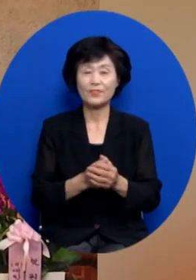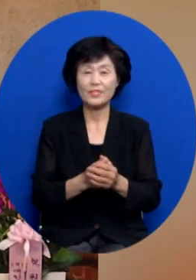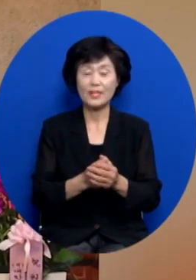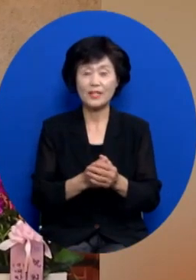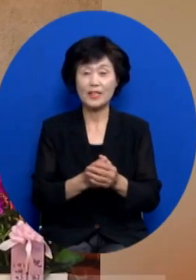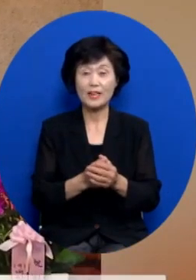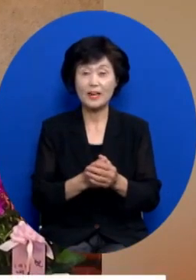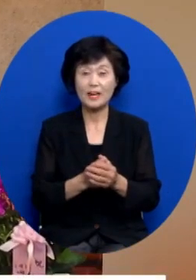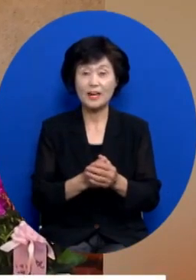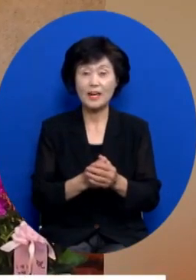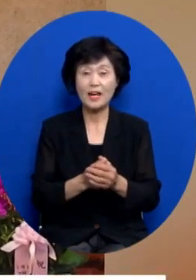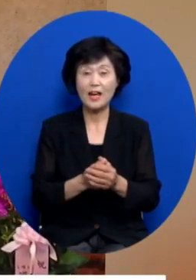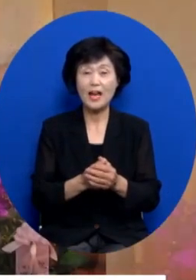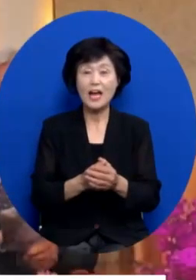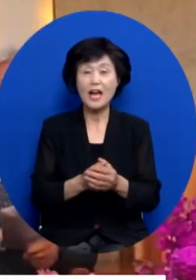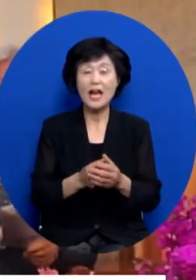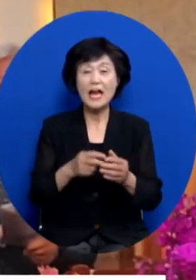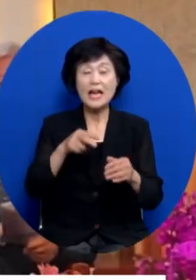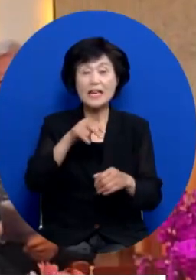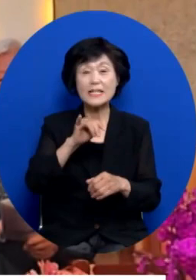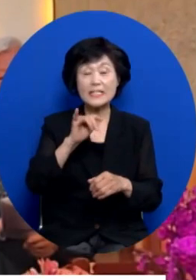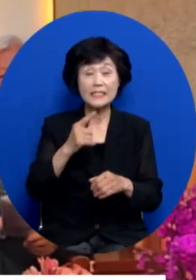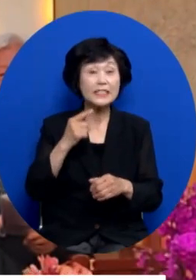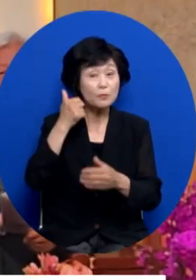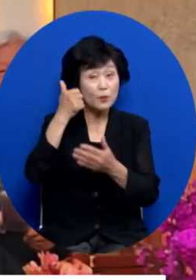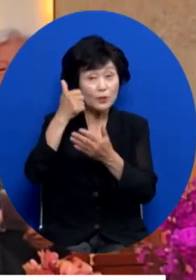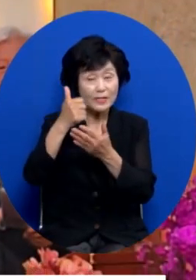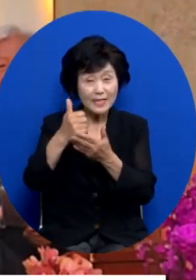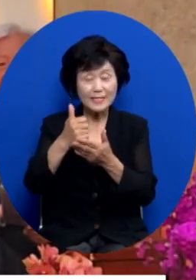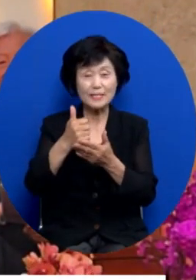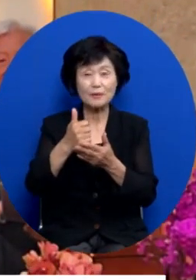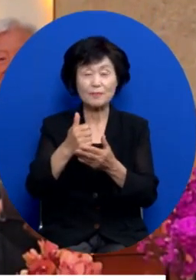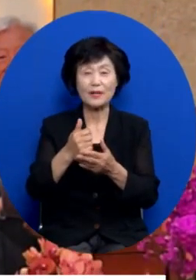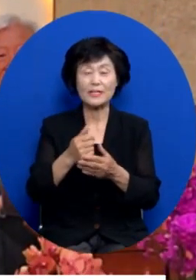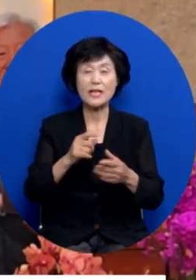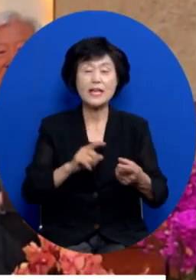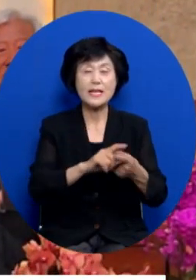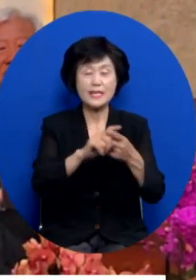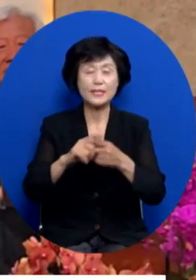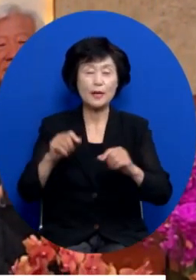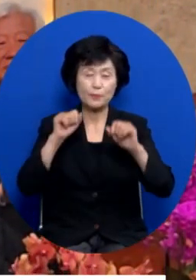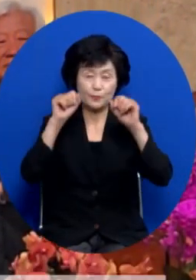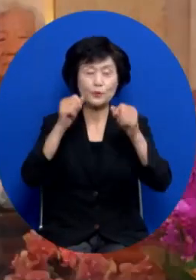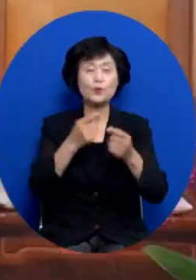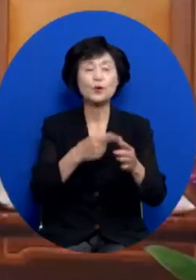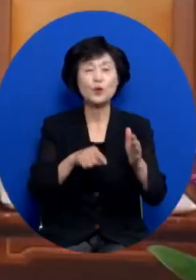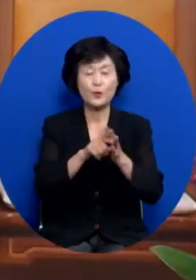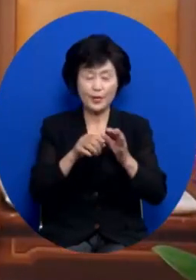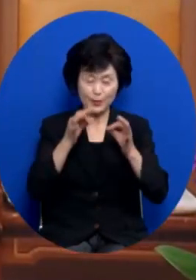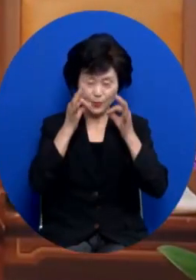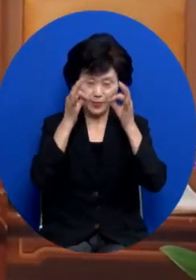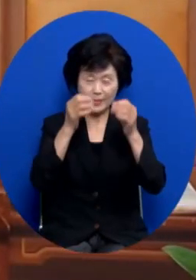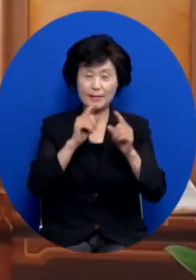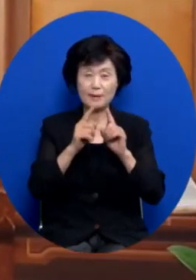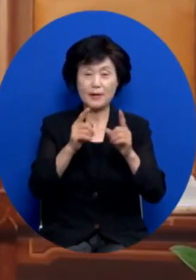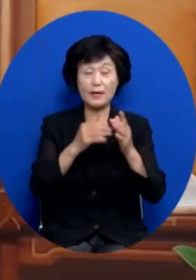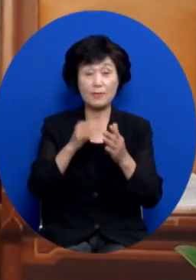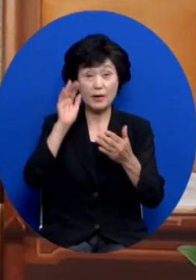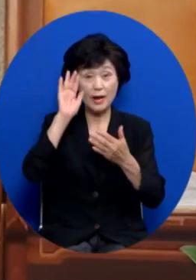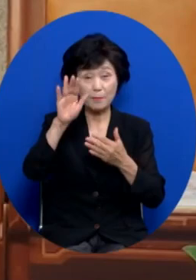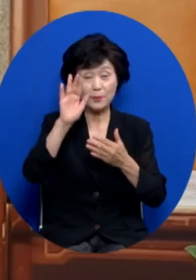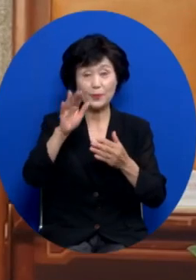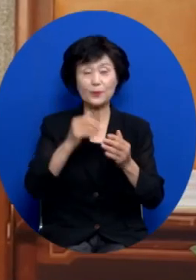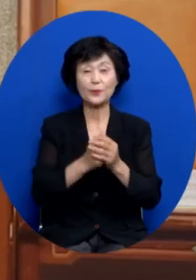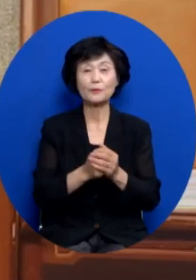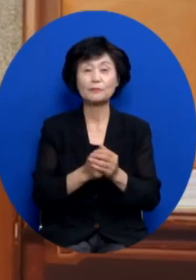취임식에서 신승민 신임원장은 기사연과 에크메니컬 운동을 위해 최선을 다하겠다며 기사연은 앞으로